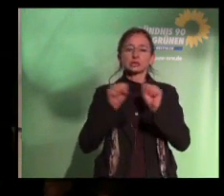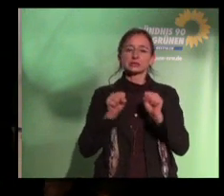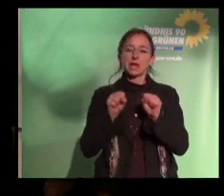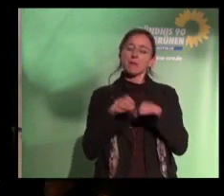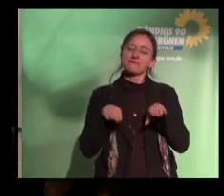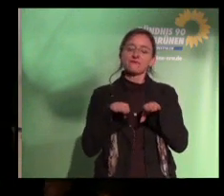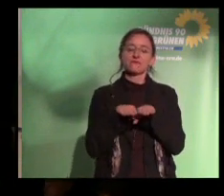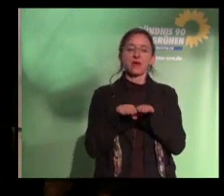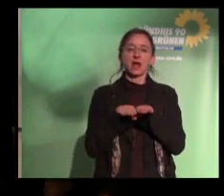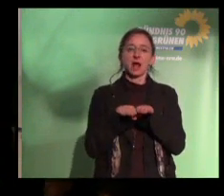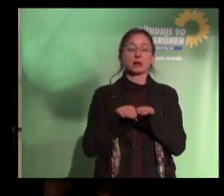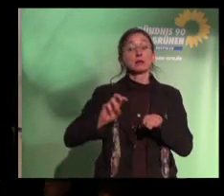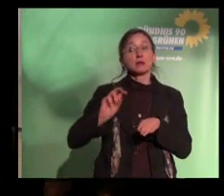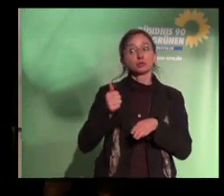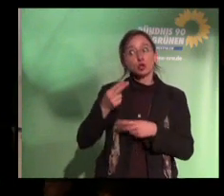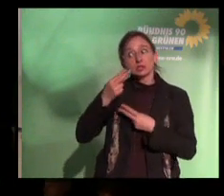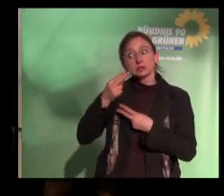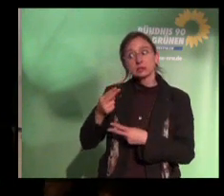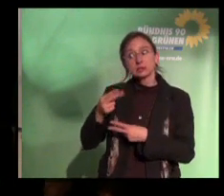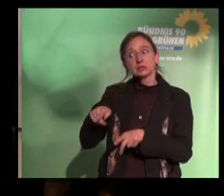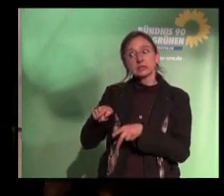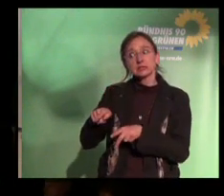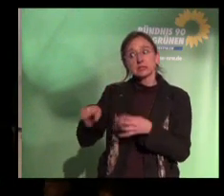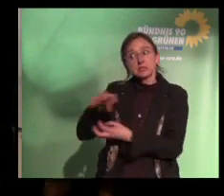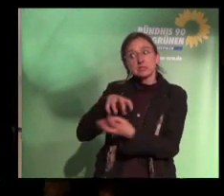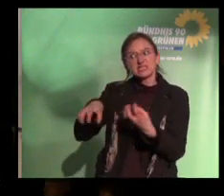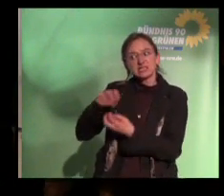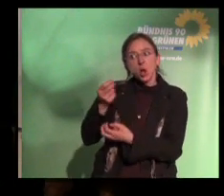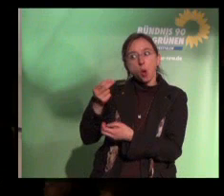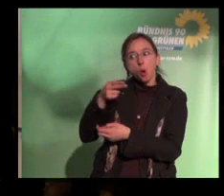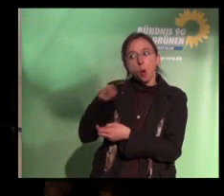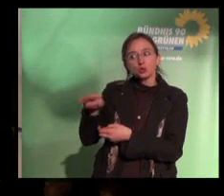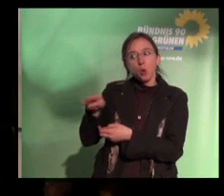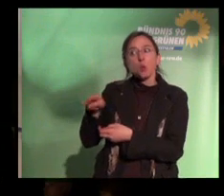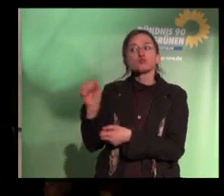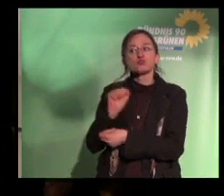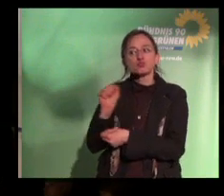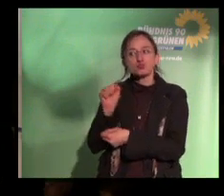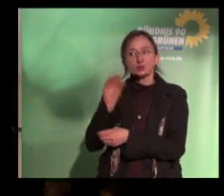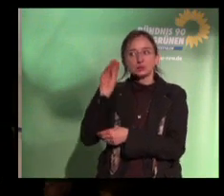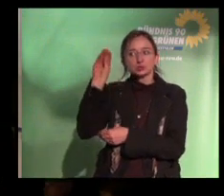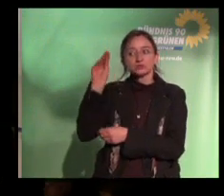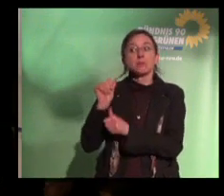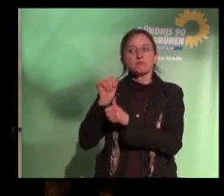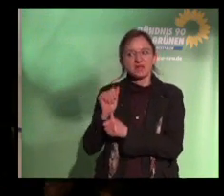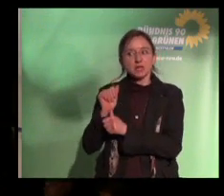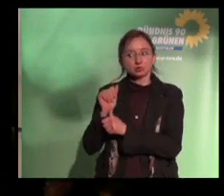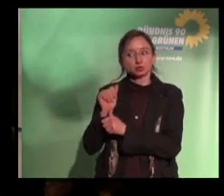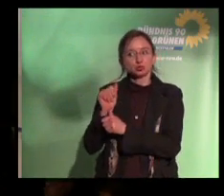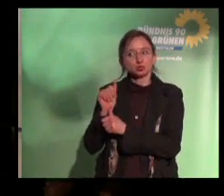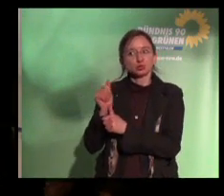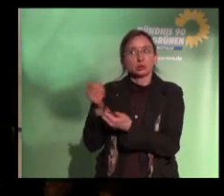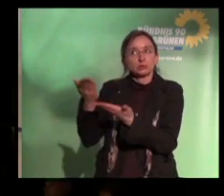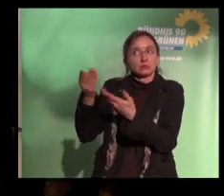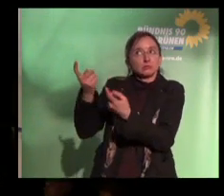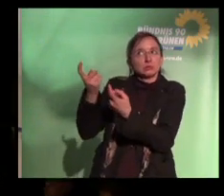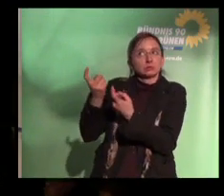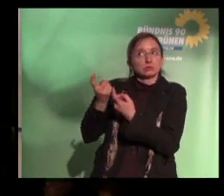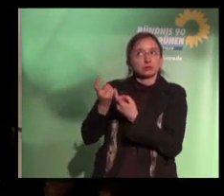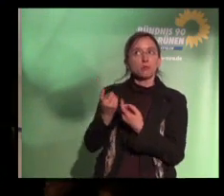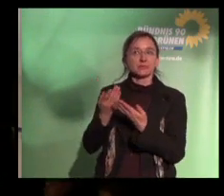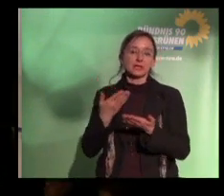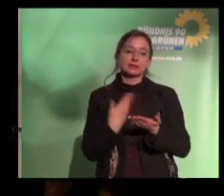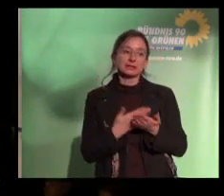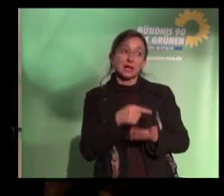da werden noch enorme Belastungen auf uns zukommen. Und da ist es richtig, dass diejenigen, die mehr verkraften können, eben auch mehr